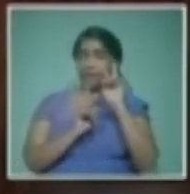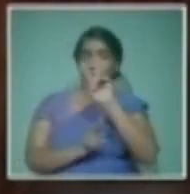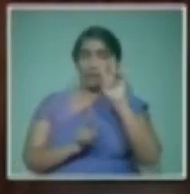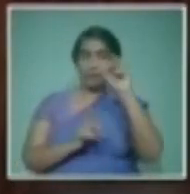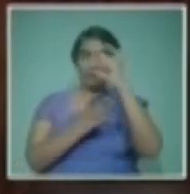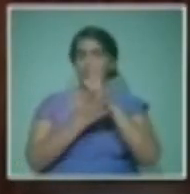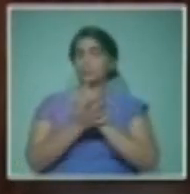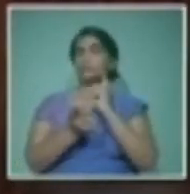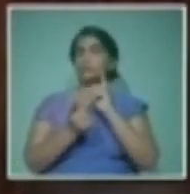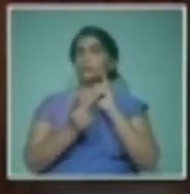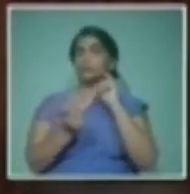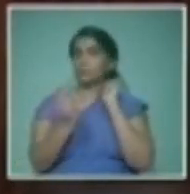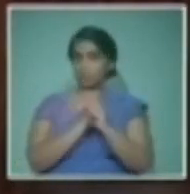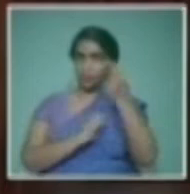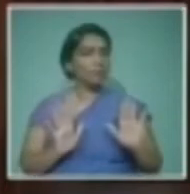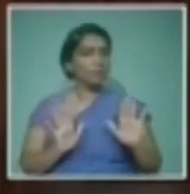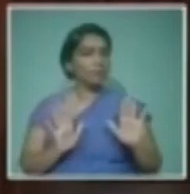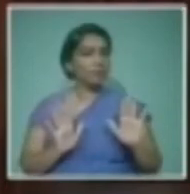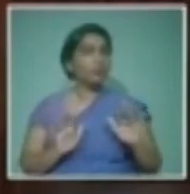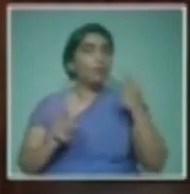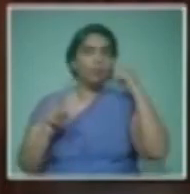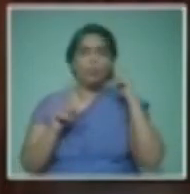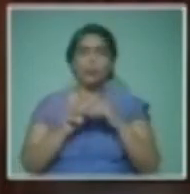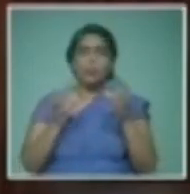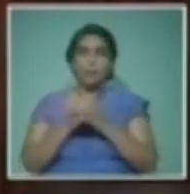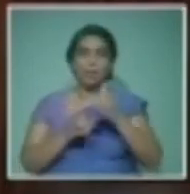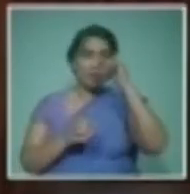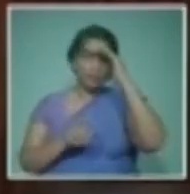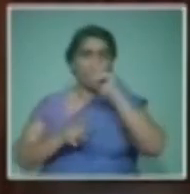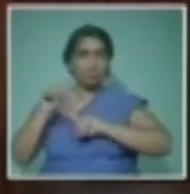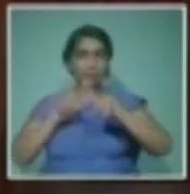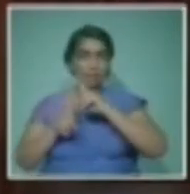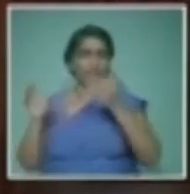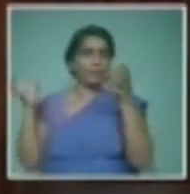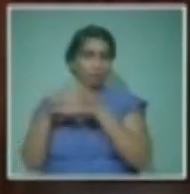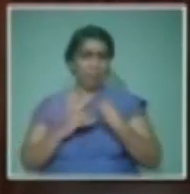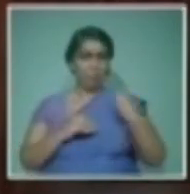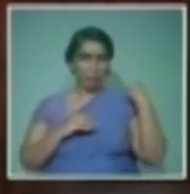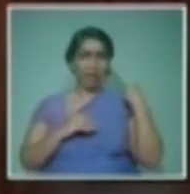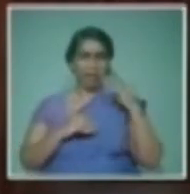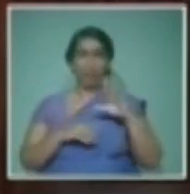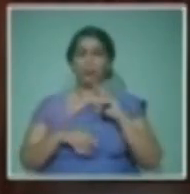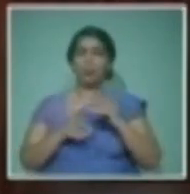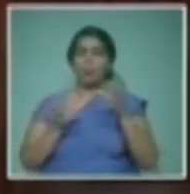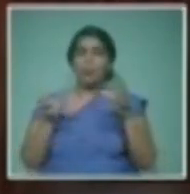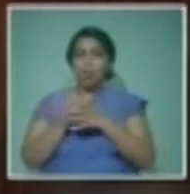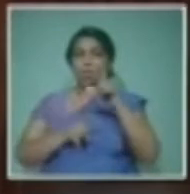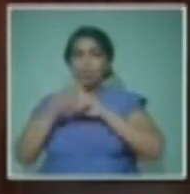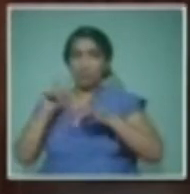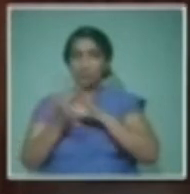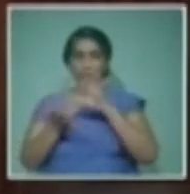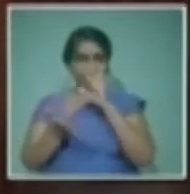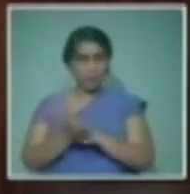වෙනි ආණ්ඩුක්‍රම ව්‍යවස්ථා සංශෝධනය ගැන සාකච්ඡා කරන්න. ඒ ගැන පක්ෂනායක රැස්වීමකුත් බිස්නස් කමිටියකත් රැස් වුණා දැන් ටිකකට කලින්. බිස්නස් කමිටියේදී තීරණය